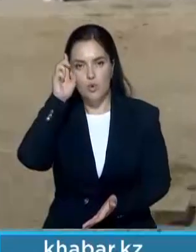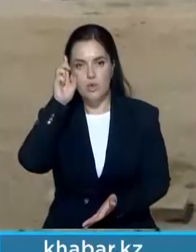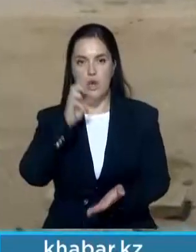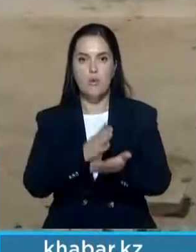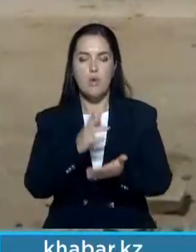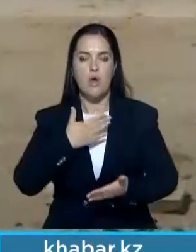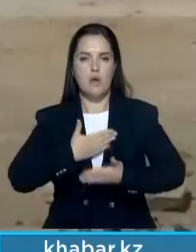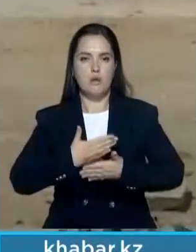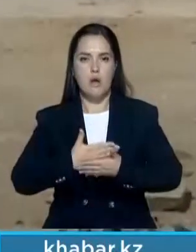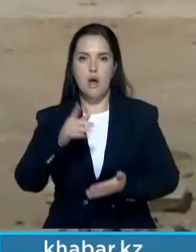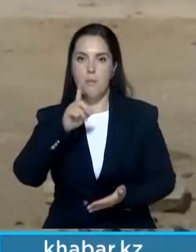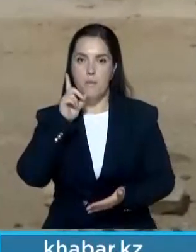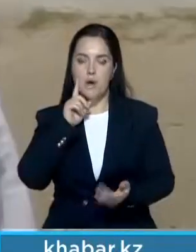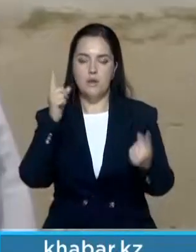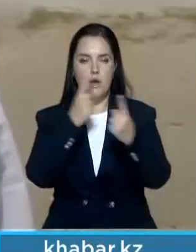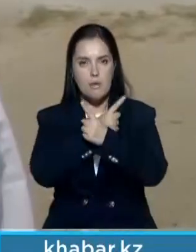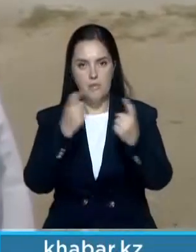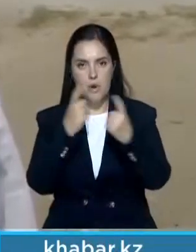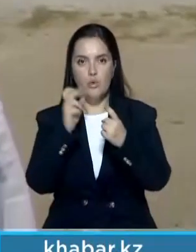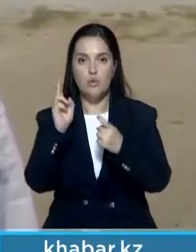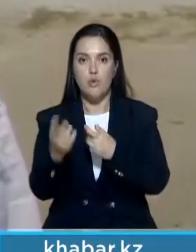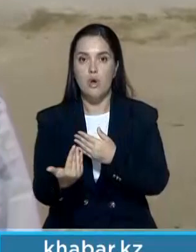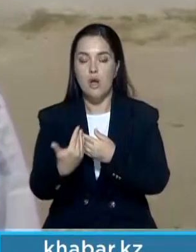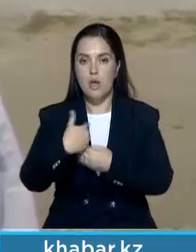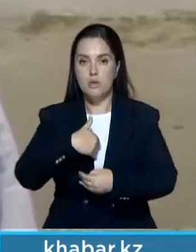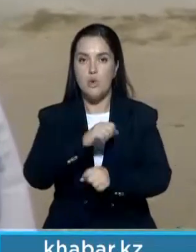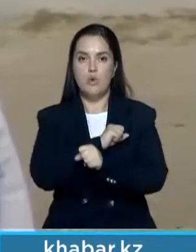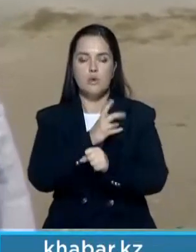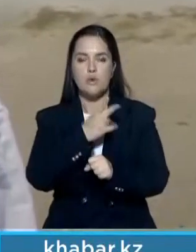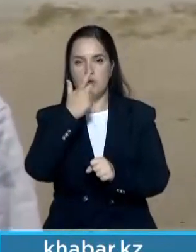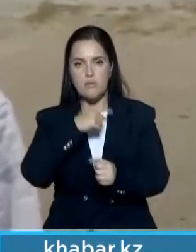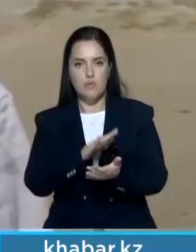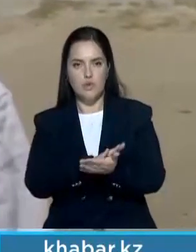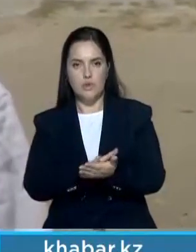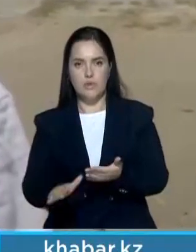наша активная молодёжь призываемых гостей приезжающих к нам на отдых соблюдать чистоту